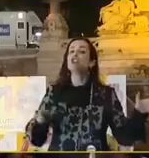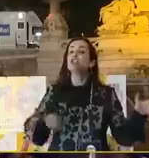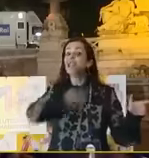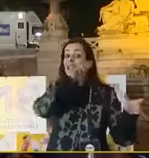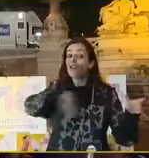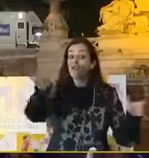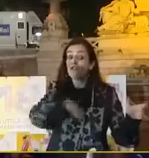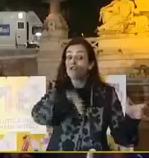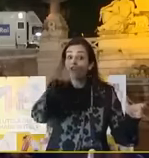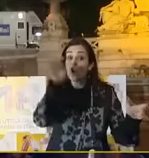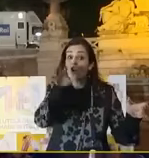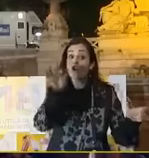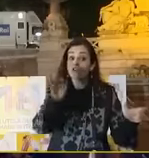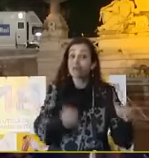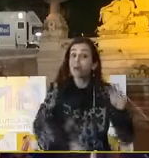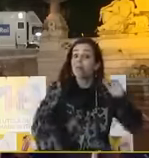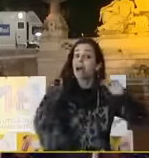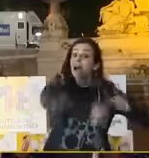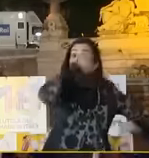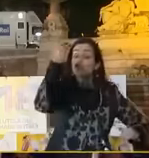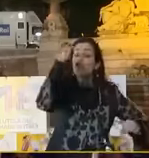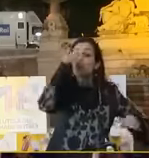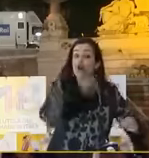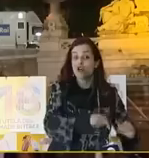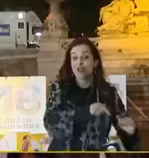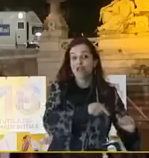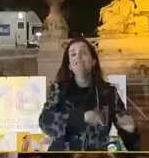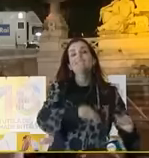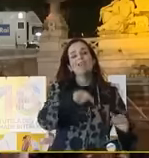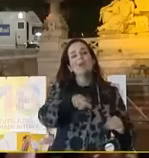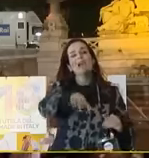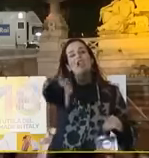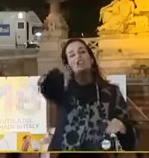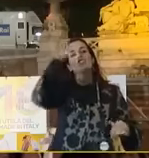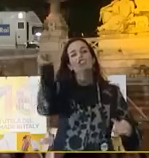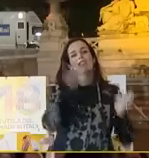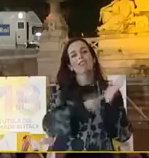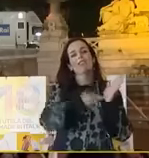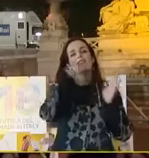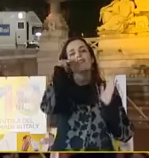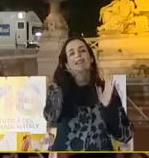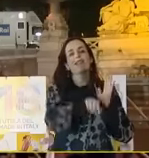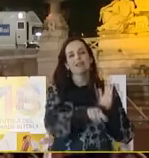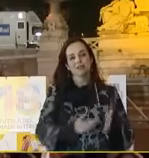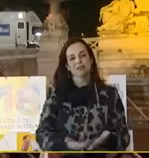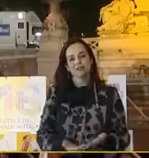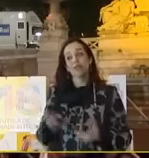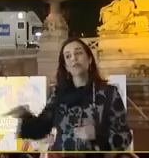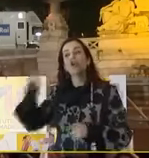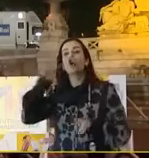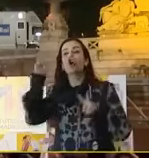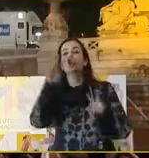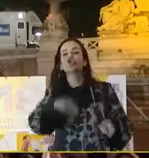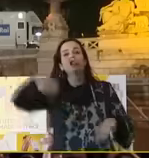voto e meno l'incidenza di questa parte di voto controllato sarà vigorosa. Grazie.